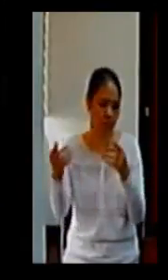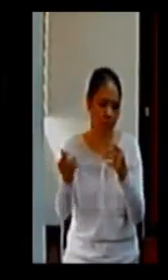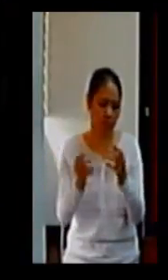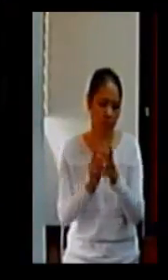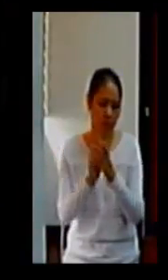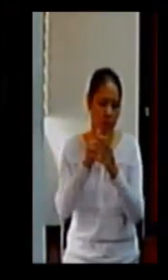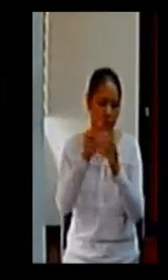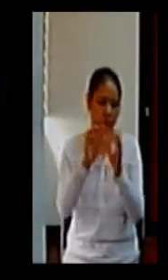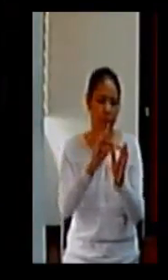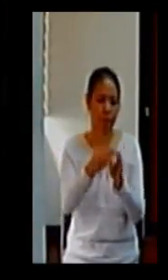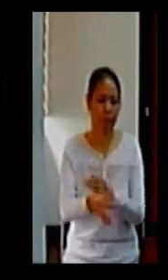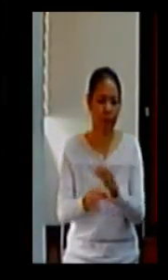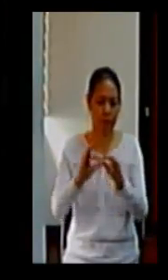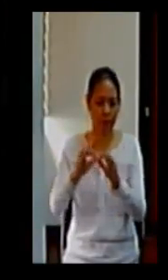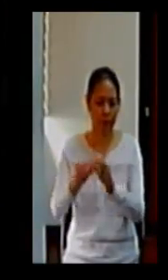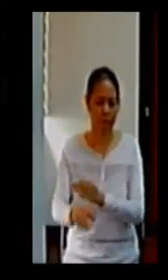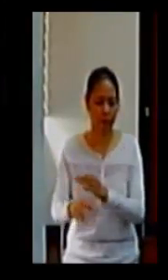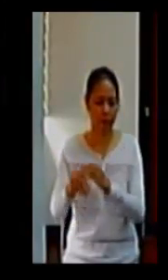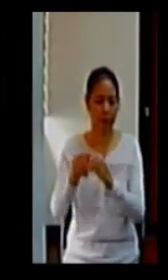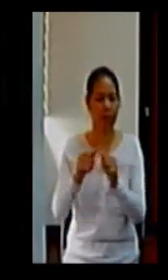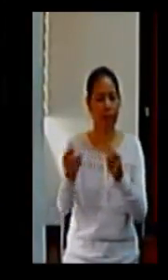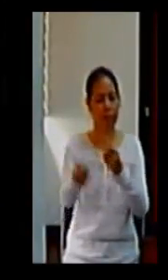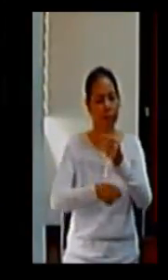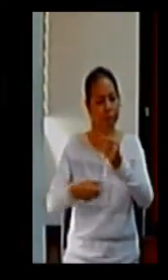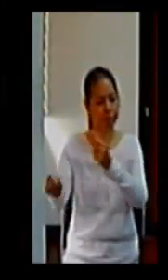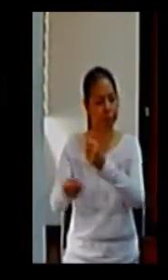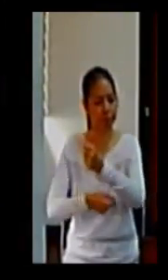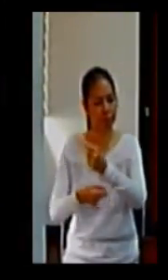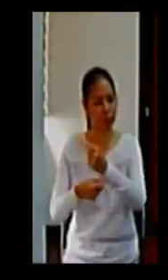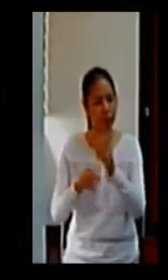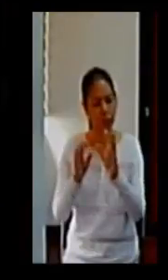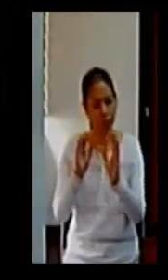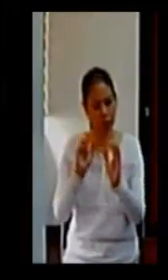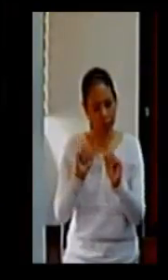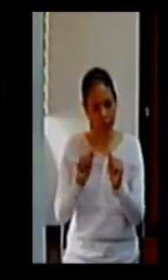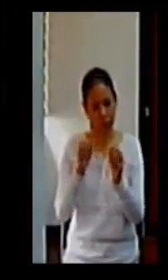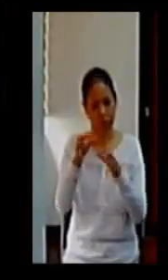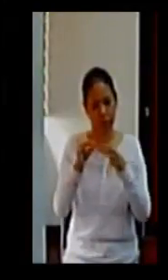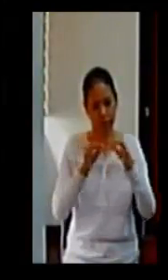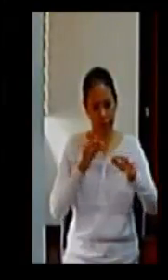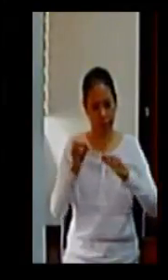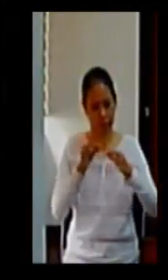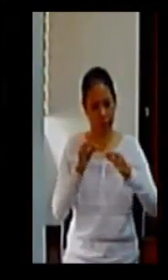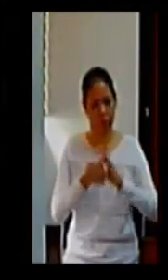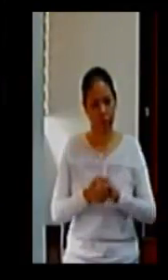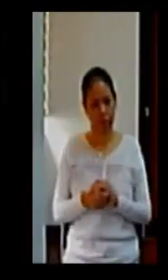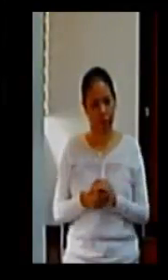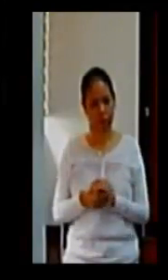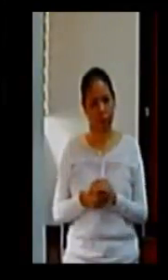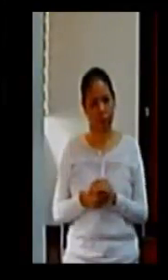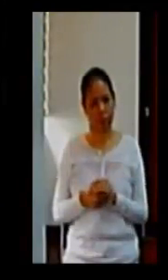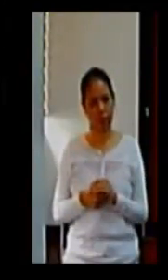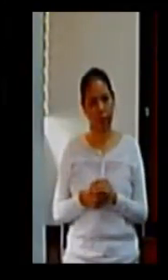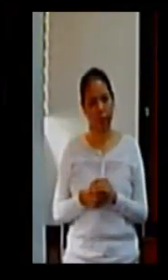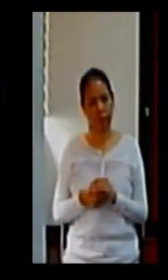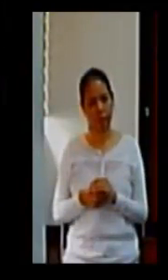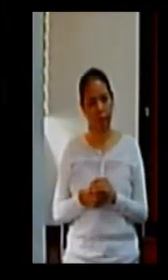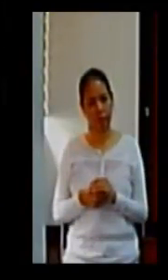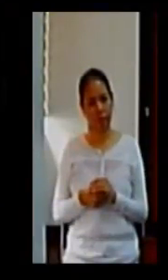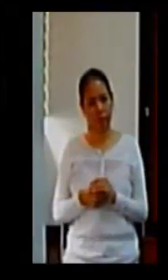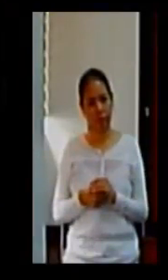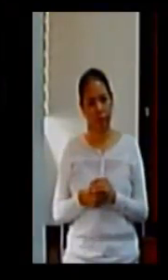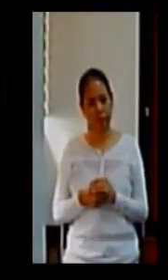at pagsasaka. Pwede niyo kayang maipaliwanag po ng maayos. Kaya important din ang sugai.